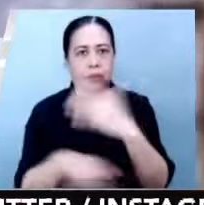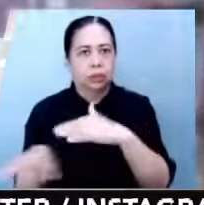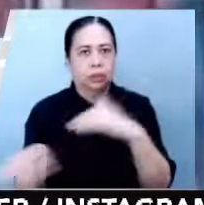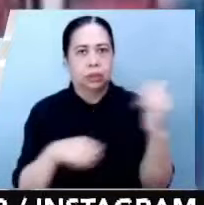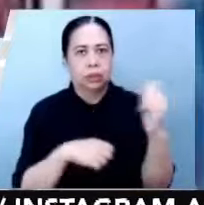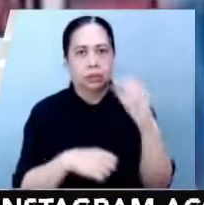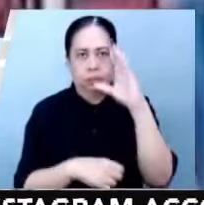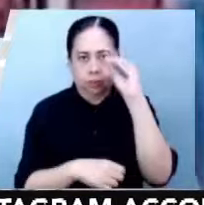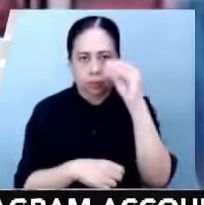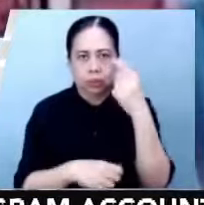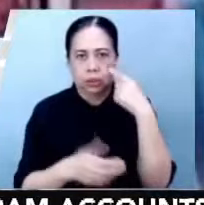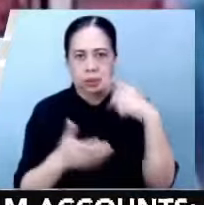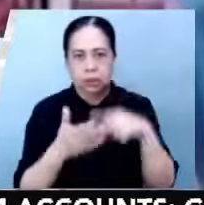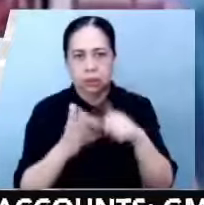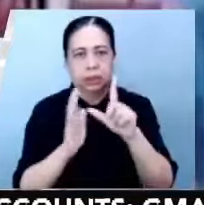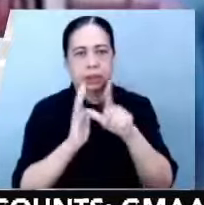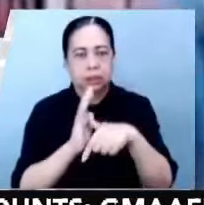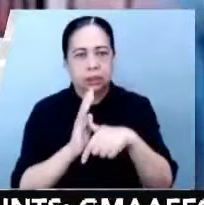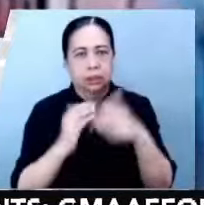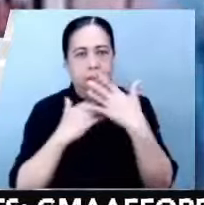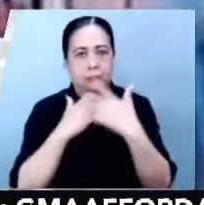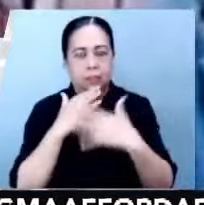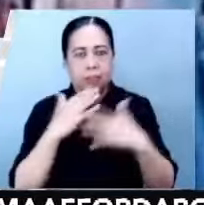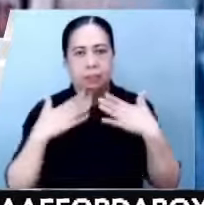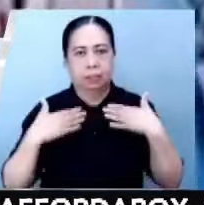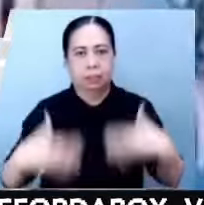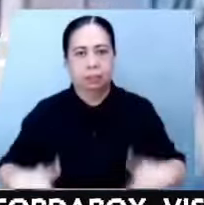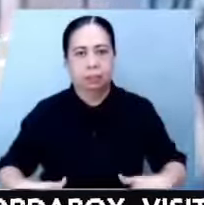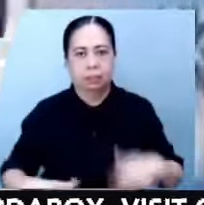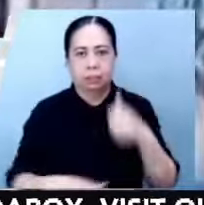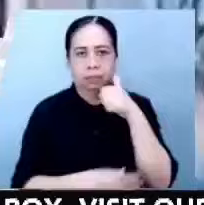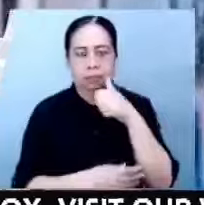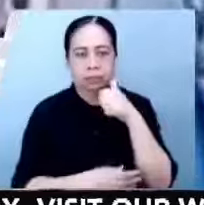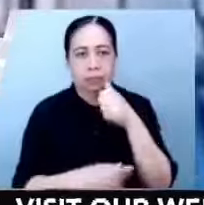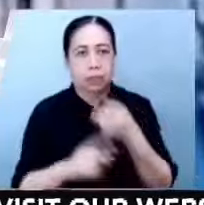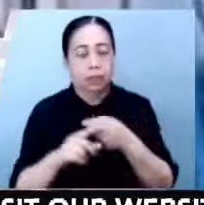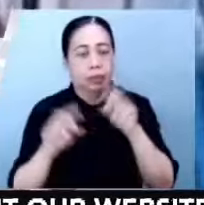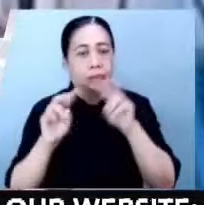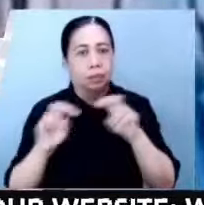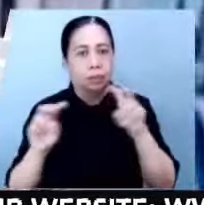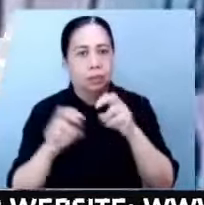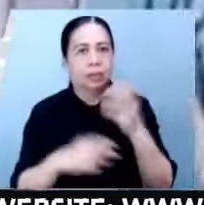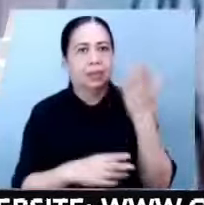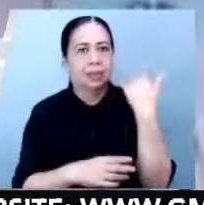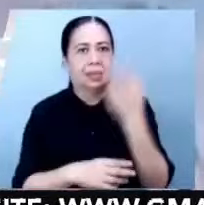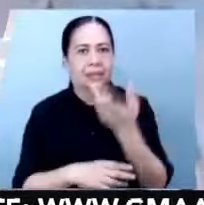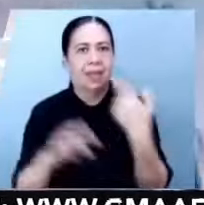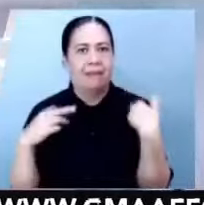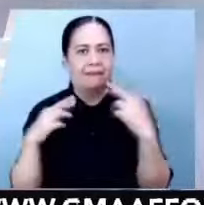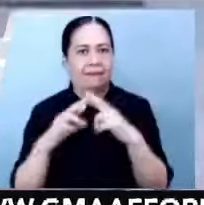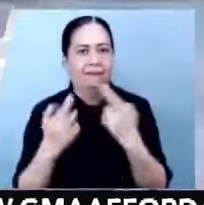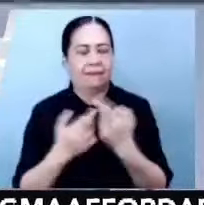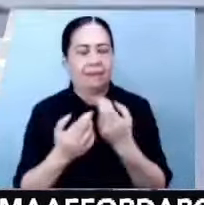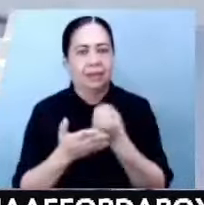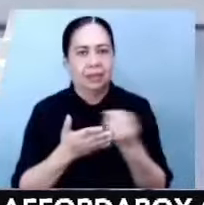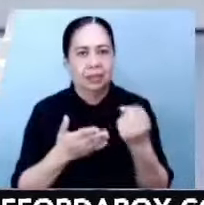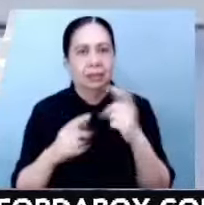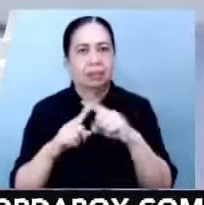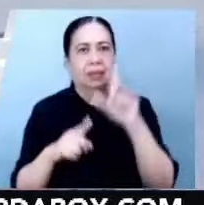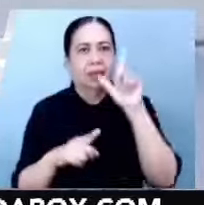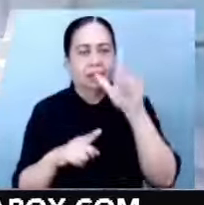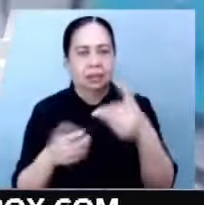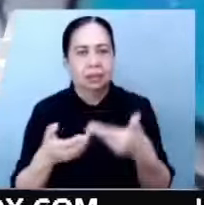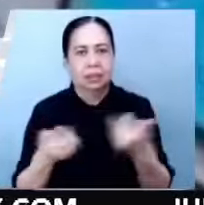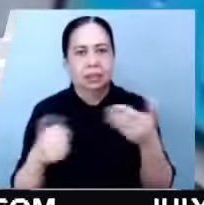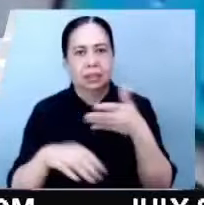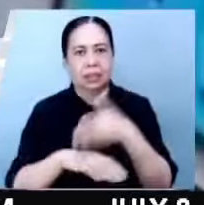Nakita kalaunan ang duguang katawan ng babae. Batay sa investigasyon, dating magkarelasyon ang dalawa pero naghiwalay matapos umanong